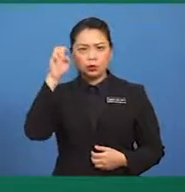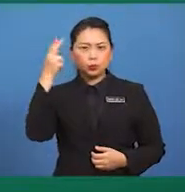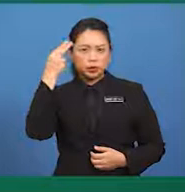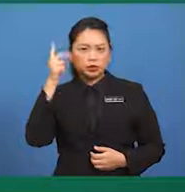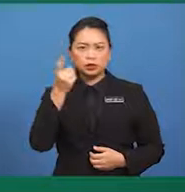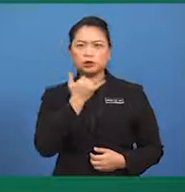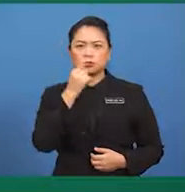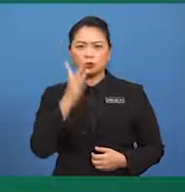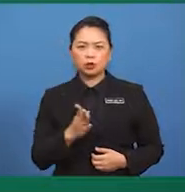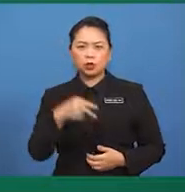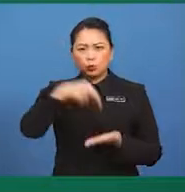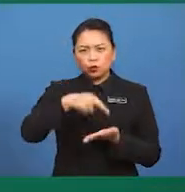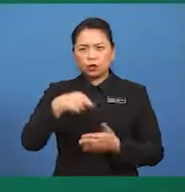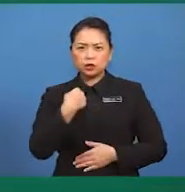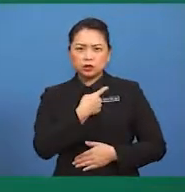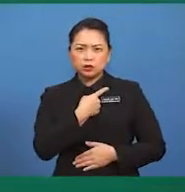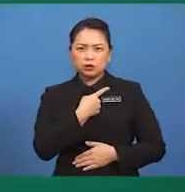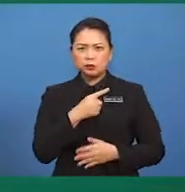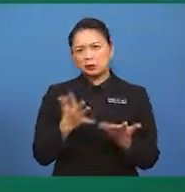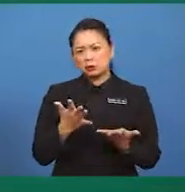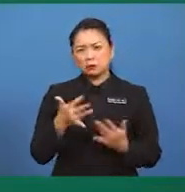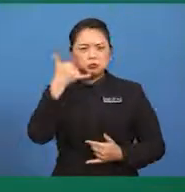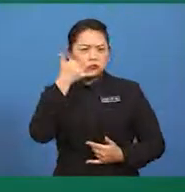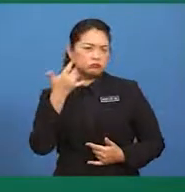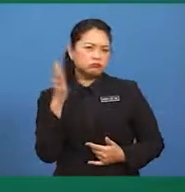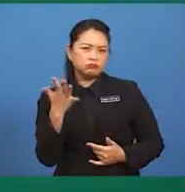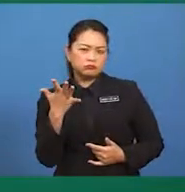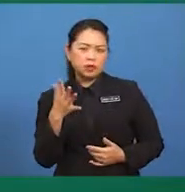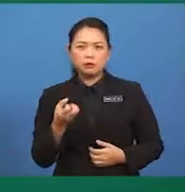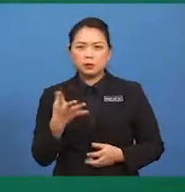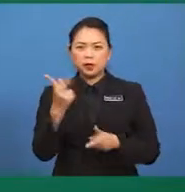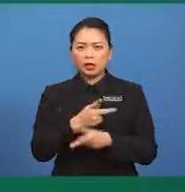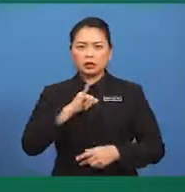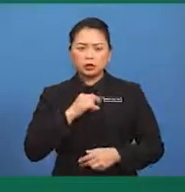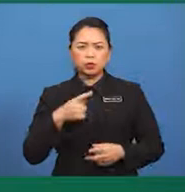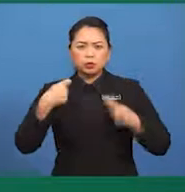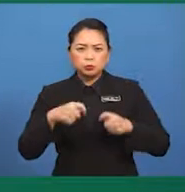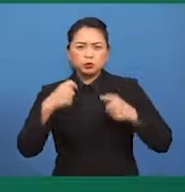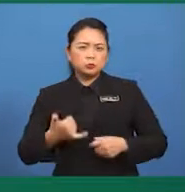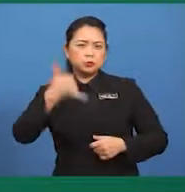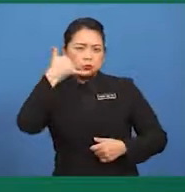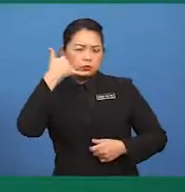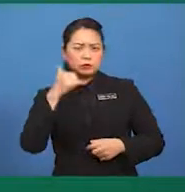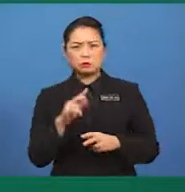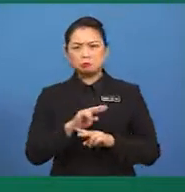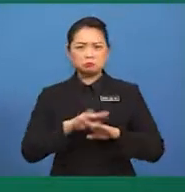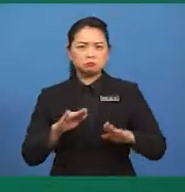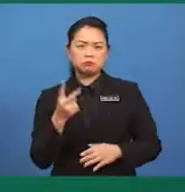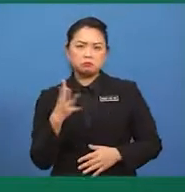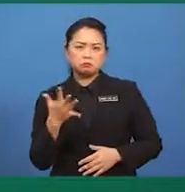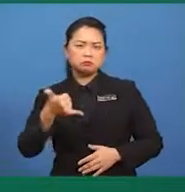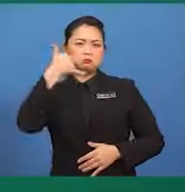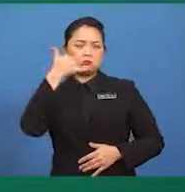perniagaan kita dari perniagaan kasut Din tidak dapat dihubungi. Dah berapa kali saya cuba hubungi tetapi tidak